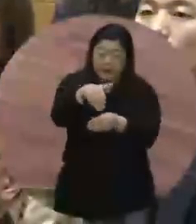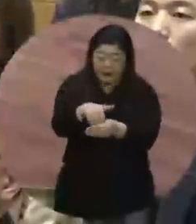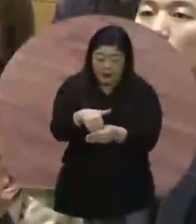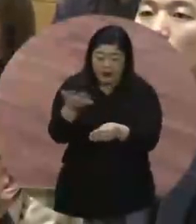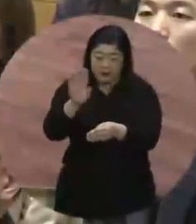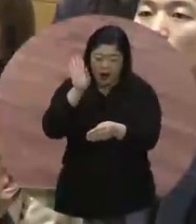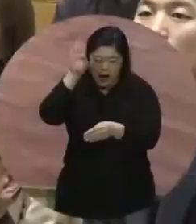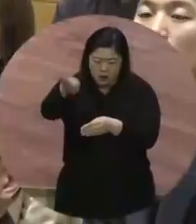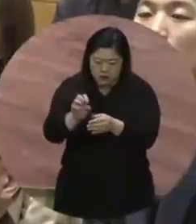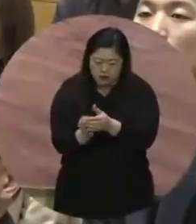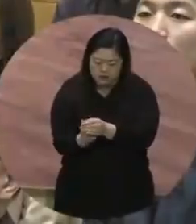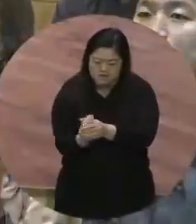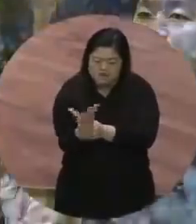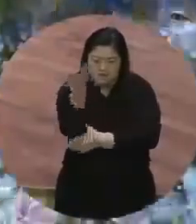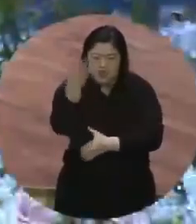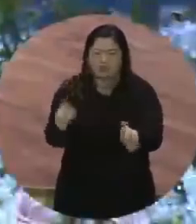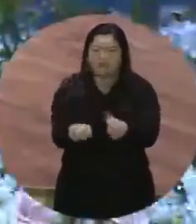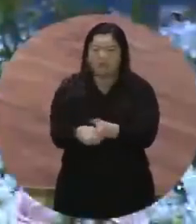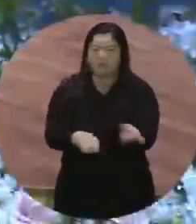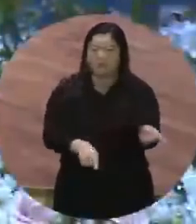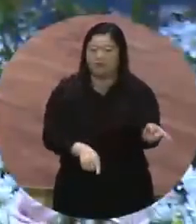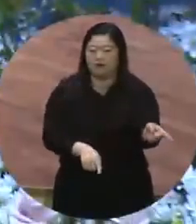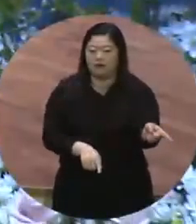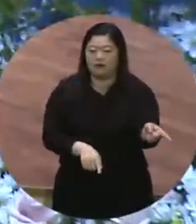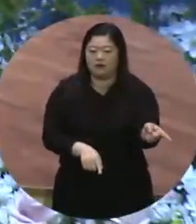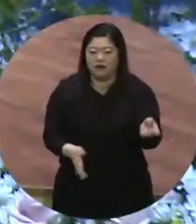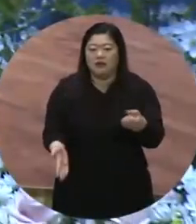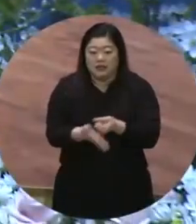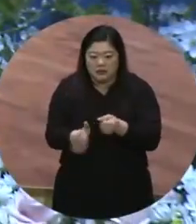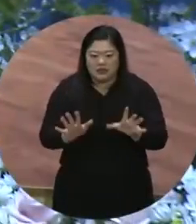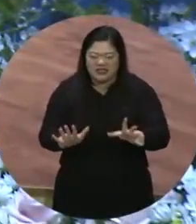이 초대교회 성도들은 이 부활신앙을 하나 믿고